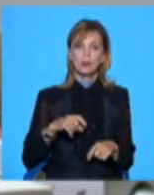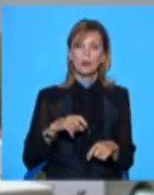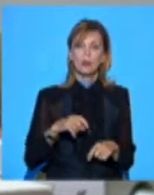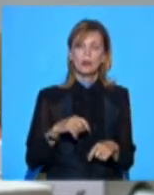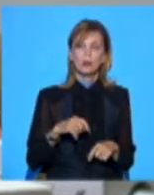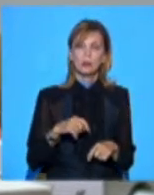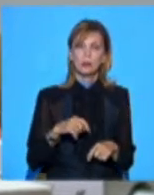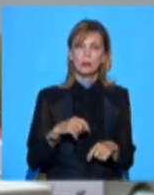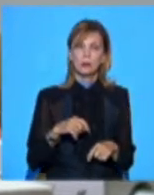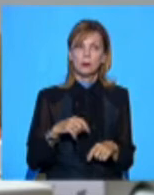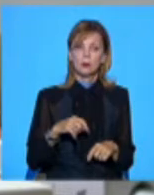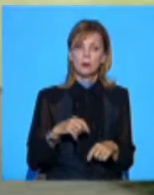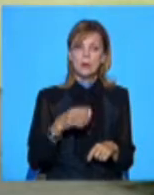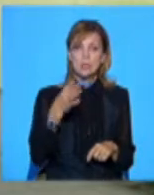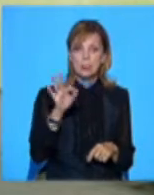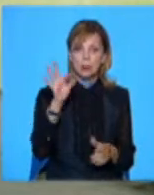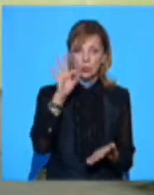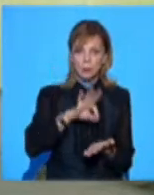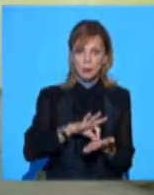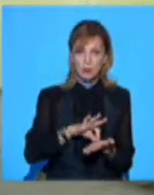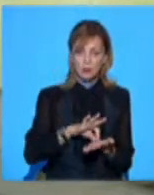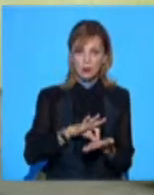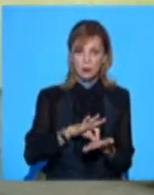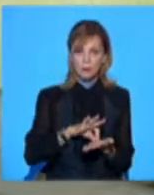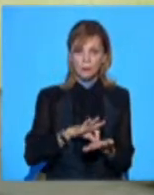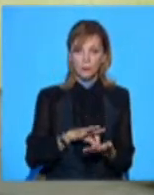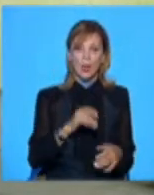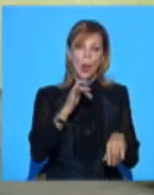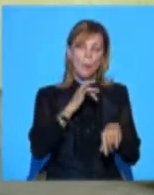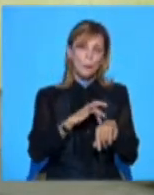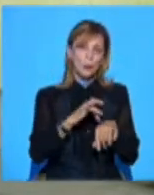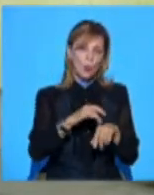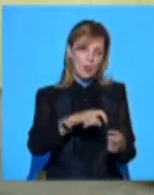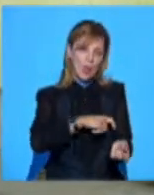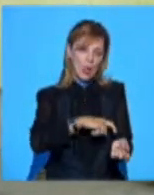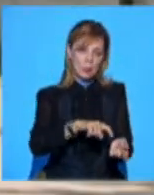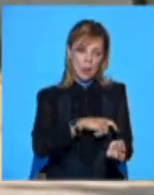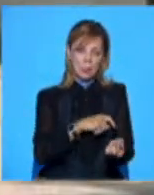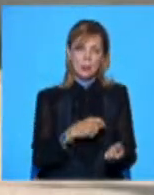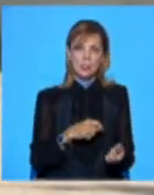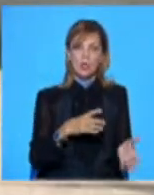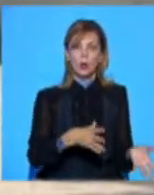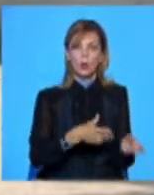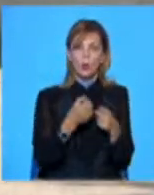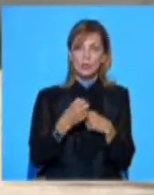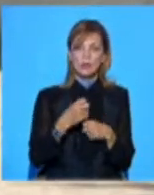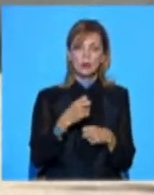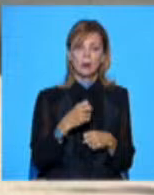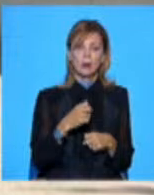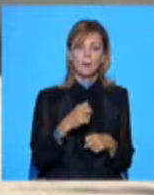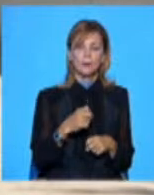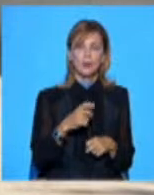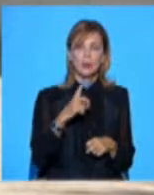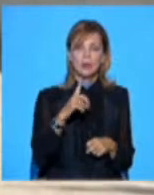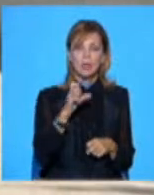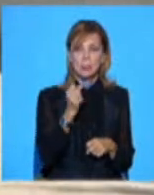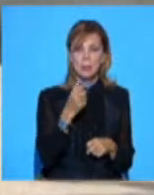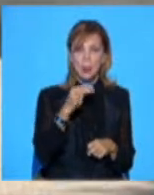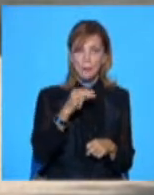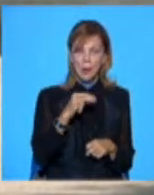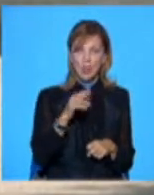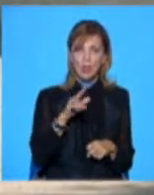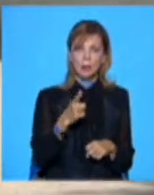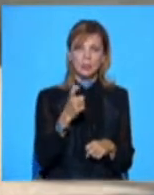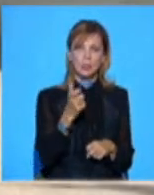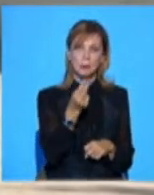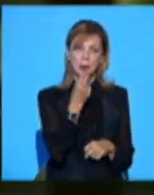întâia chiar 10 absenți. Rezultatele probelor recoltate de reprezentanții Direcției de Sănătate Publică Olt din hrana servită în